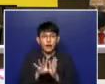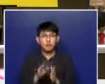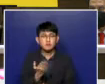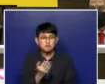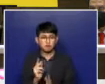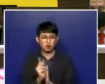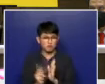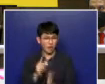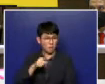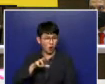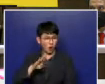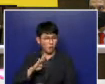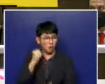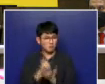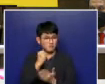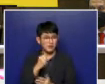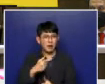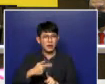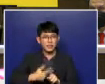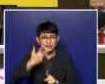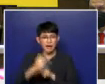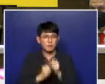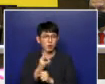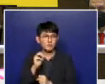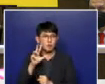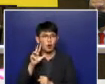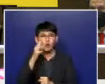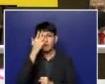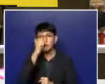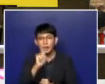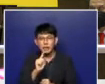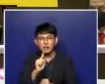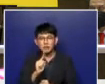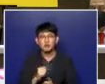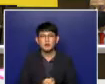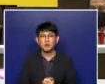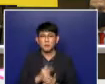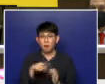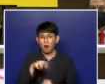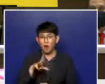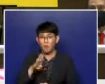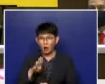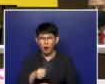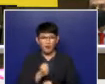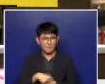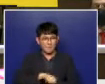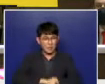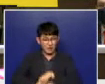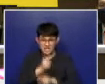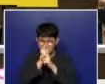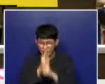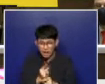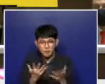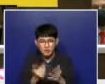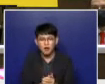ก็จะไม่ไม่ไม่เกิดมาถึงตอนเครับแต่เพราะว่ามันเป็นเรื่องการเมืองระหว่างรัฐบาลกลางกับรัฐบาลท้องถิ่น